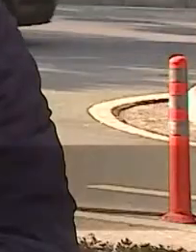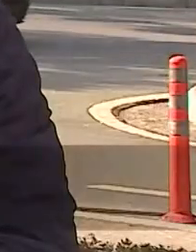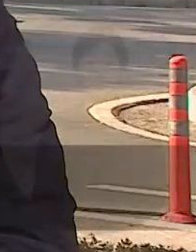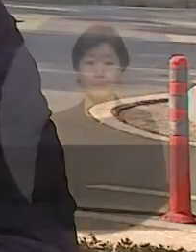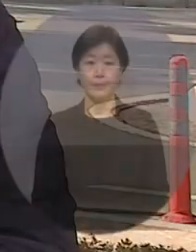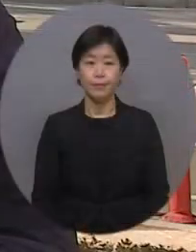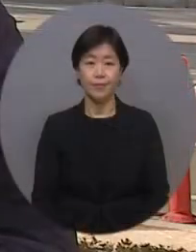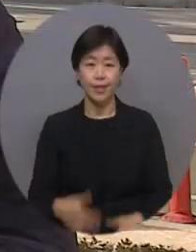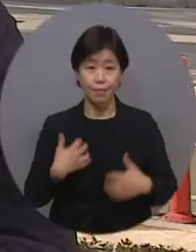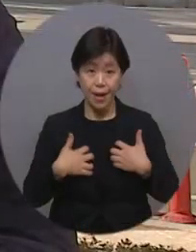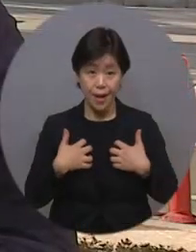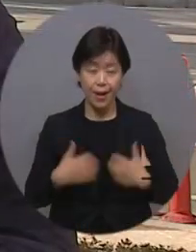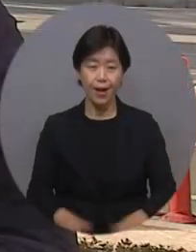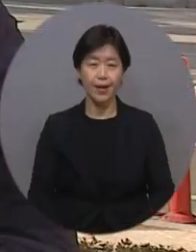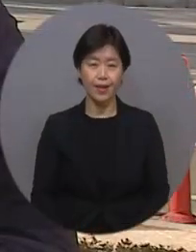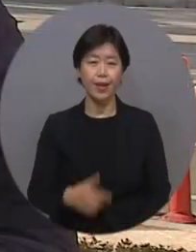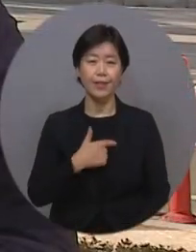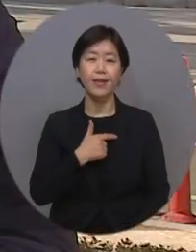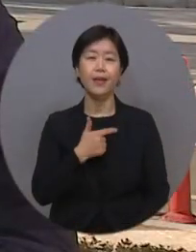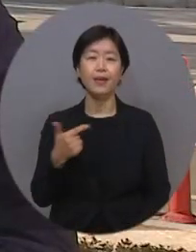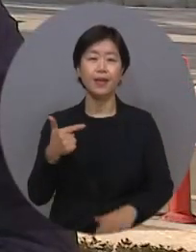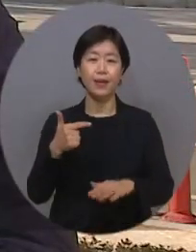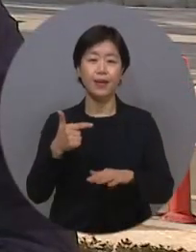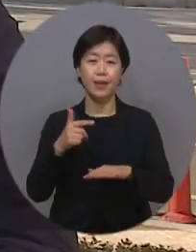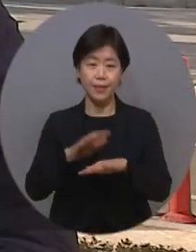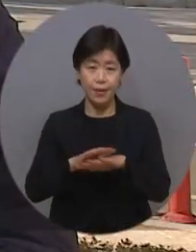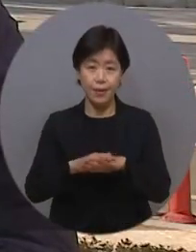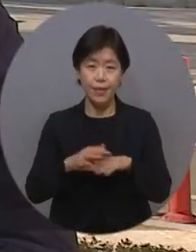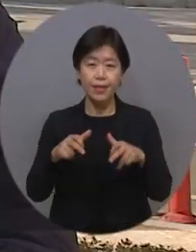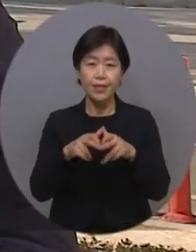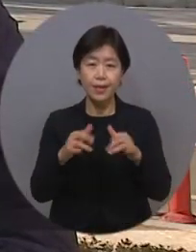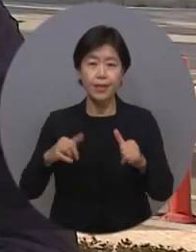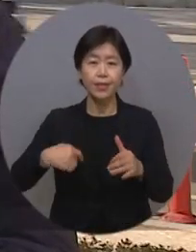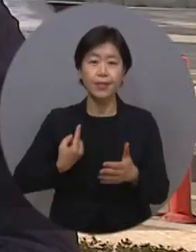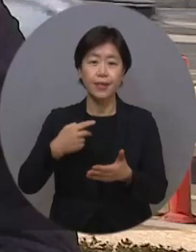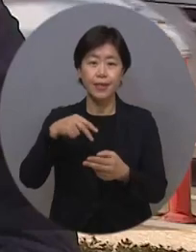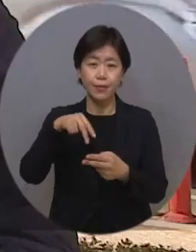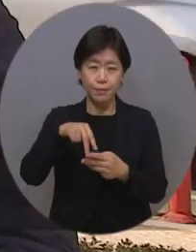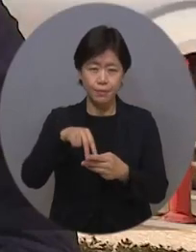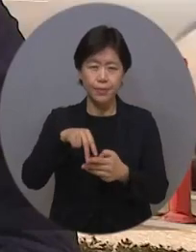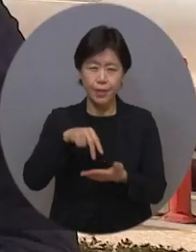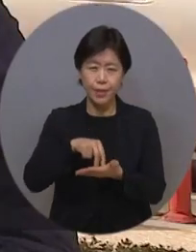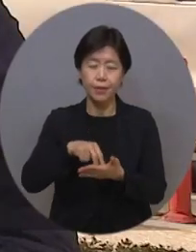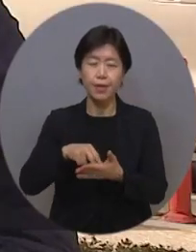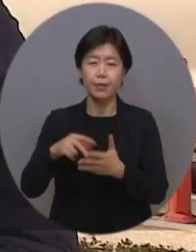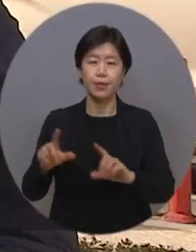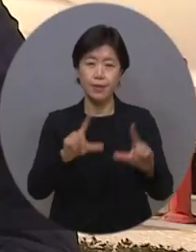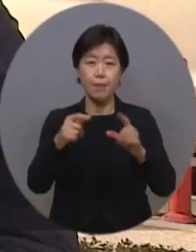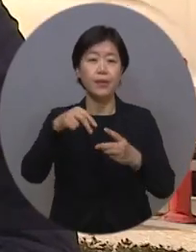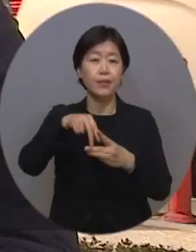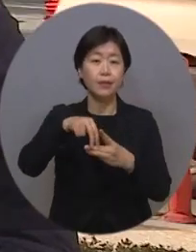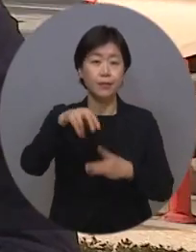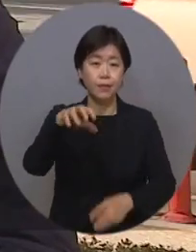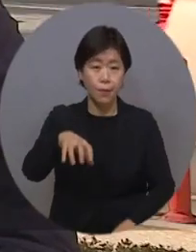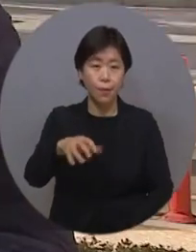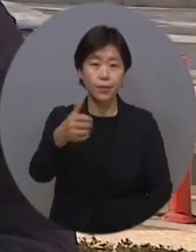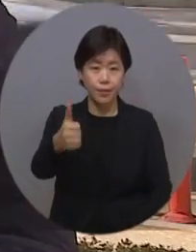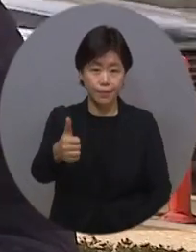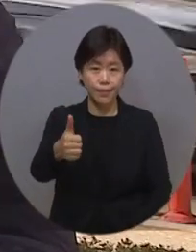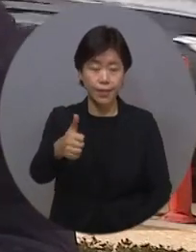아, 반갑습니다. 저는 대전 장애인 자립생활센터에서 센터장을 맡고 있는 정민영이라고 합니다.